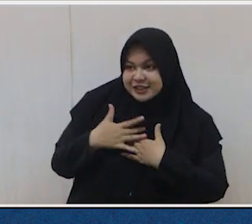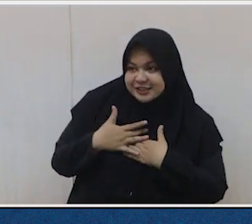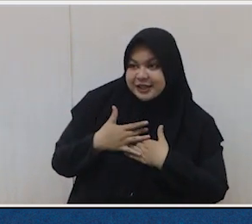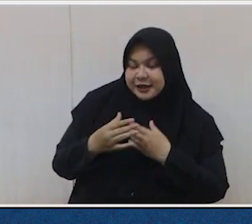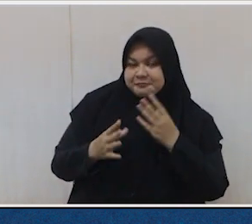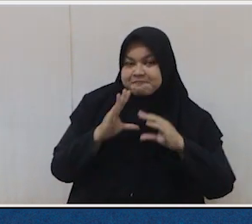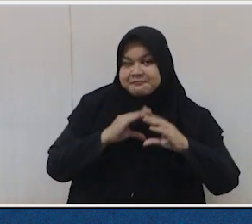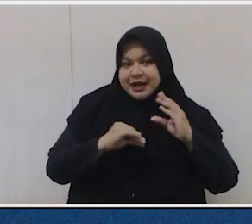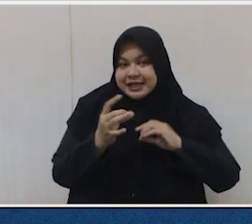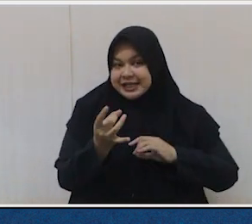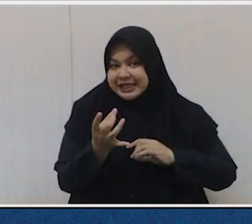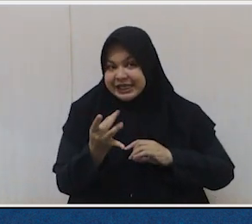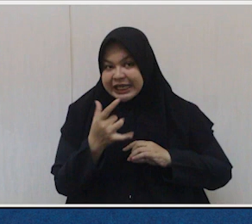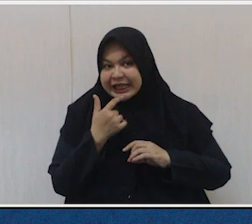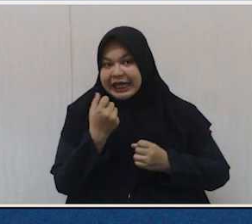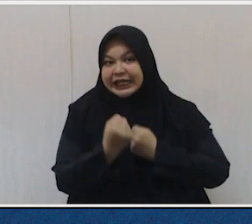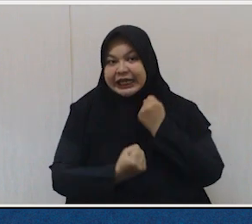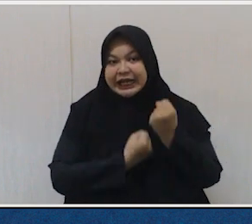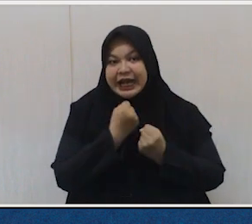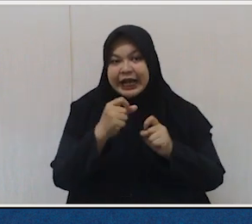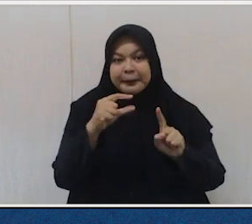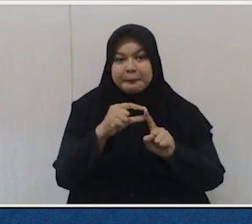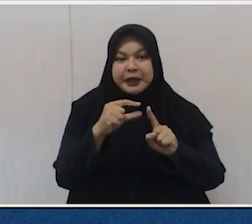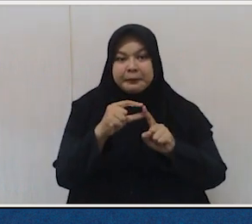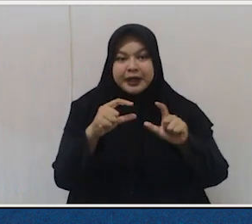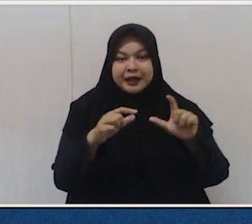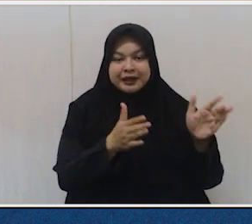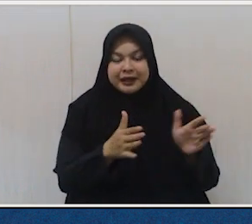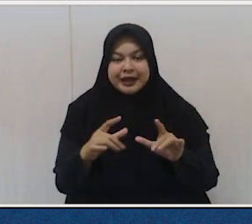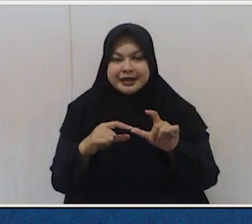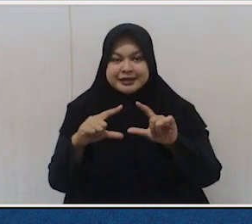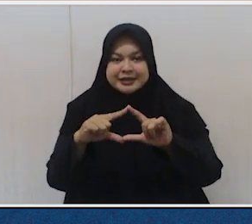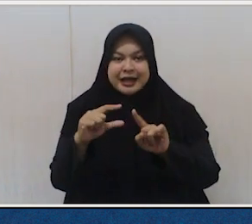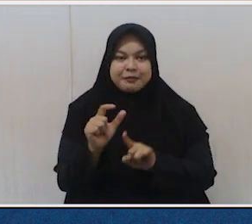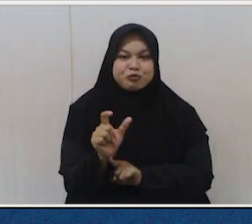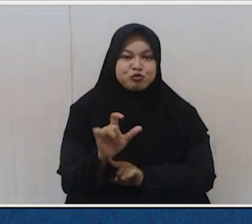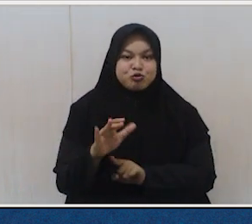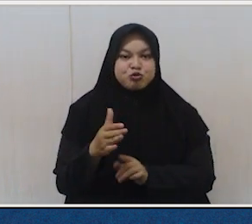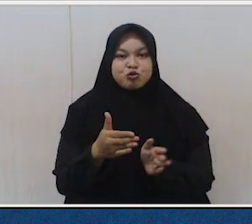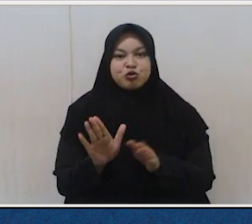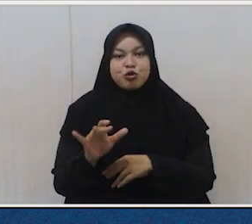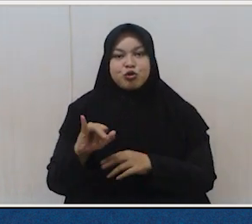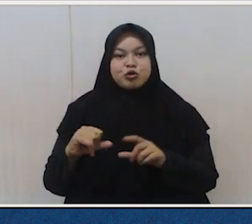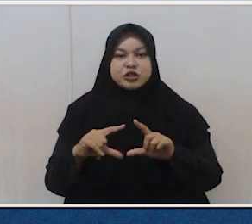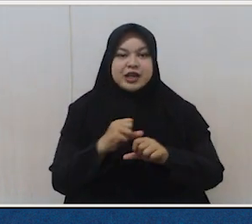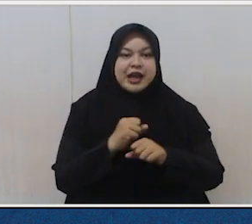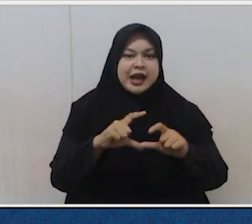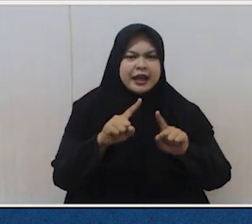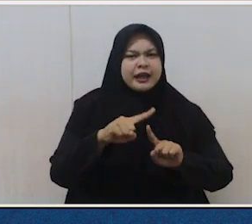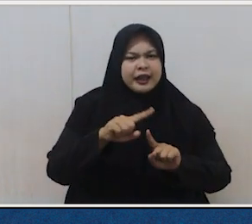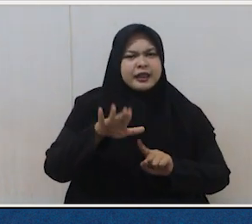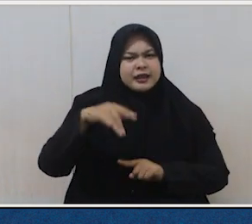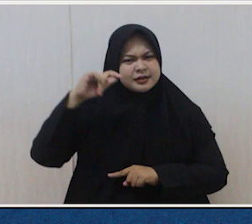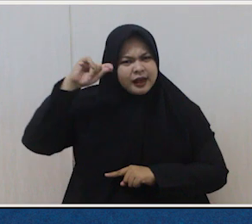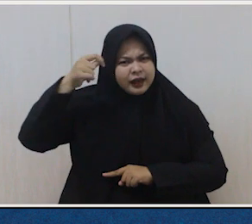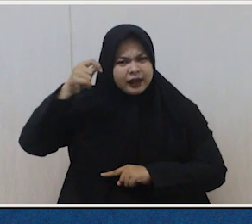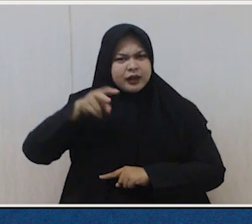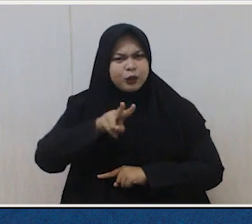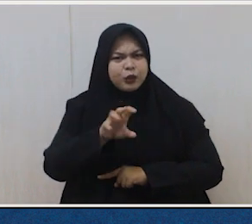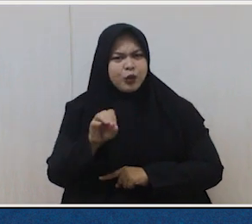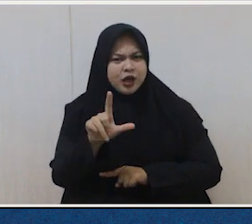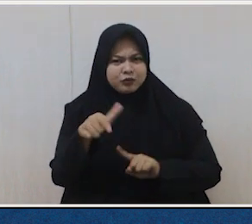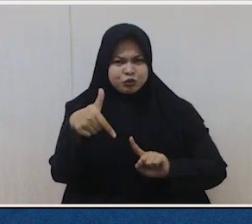yang eh apa gerakan pp1 Jagat itu ya Jadi kalau saya ingat-ingat memang itu 2017 ya